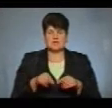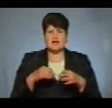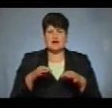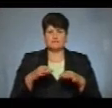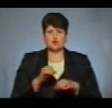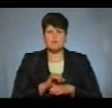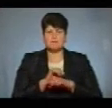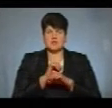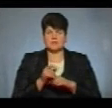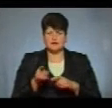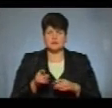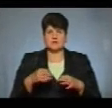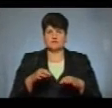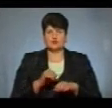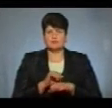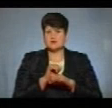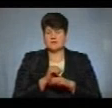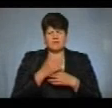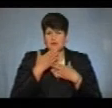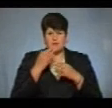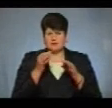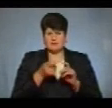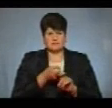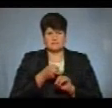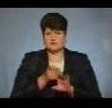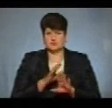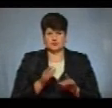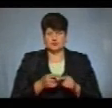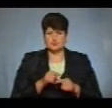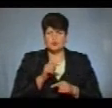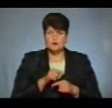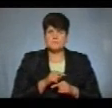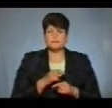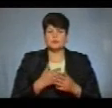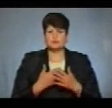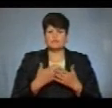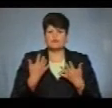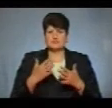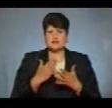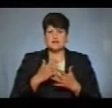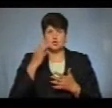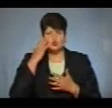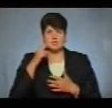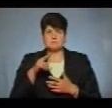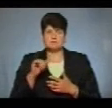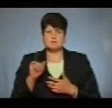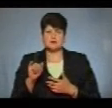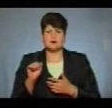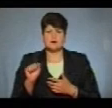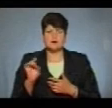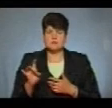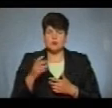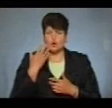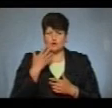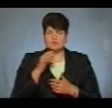до Автомайдану до цього видання не має абсолютно ніякого відношення. Тобто йде вже чорний піар, коли